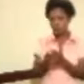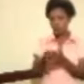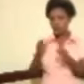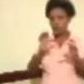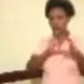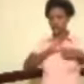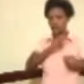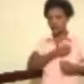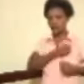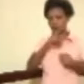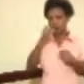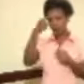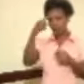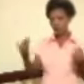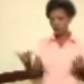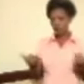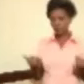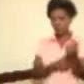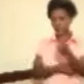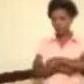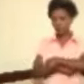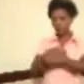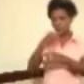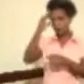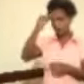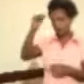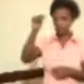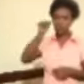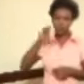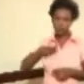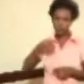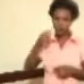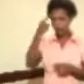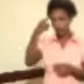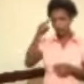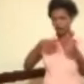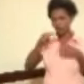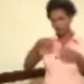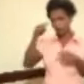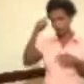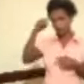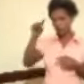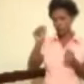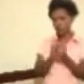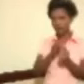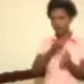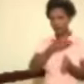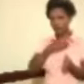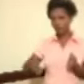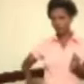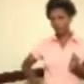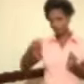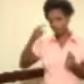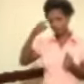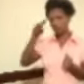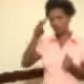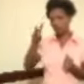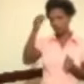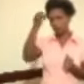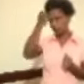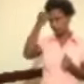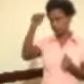de mission qui présent avec nous aujourd'hui, hein, messieurs dames représentants association patronale et puis membres staff de candidats qui là